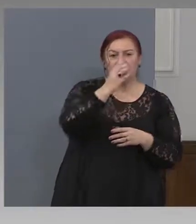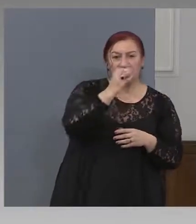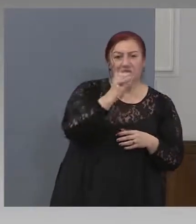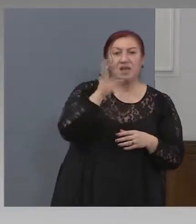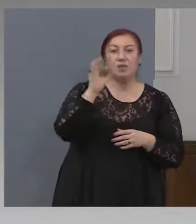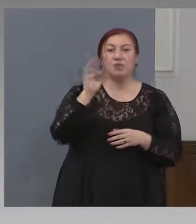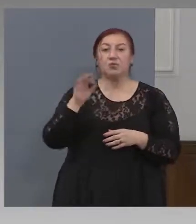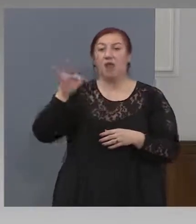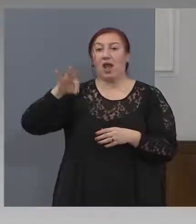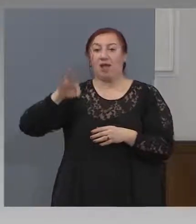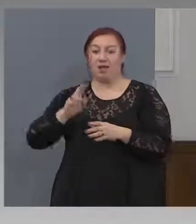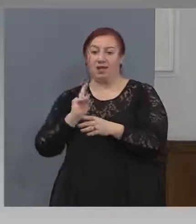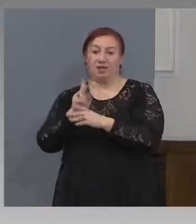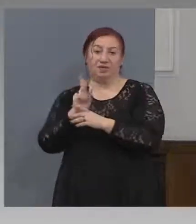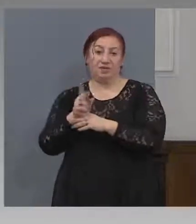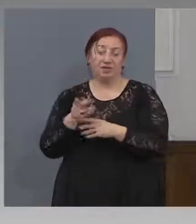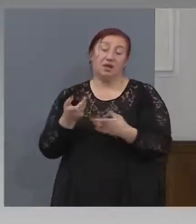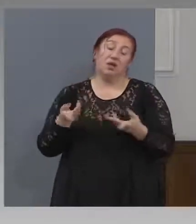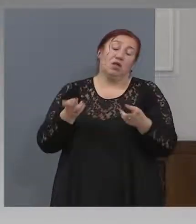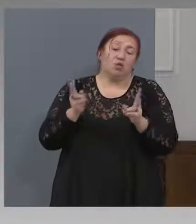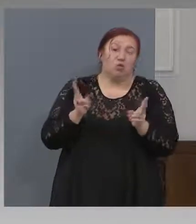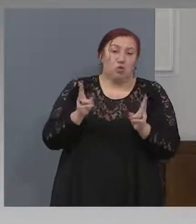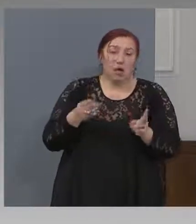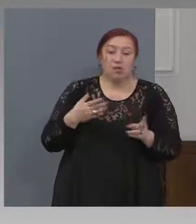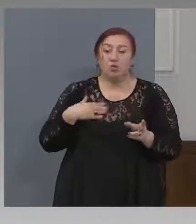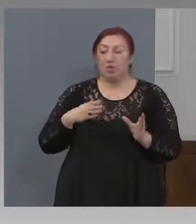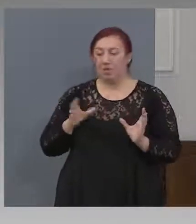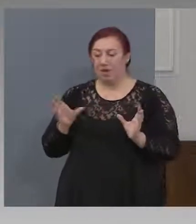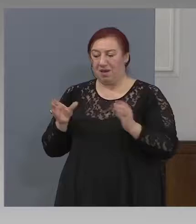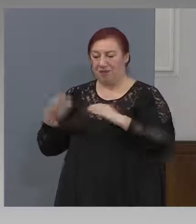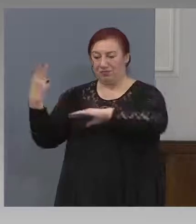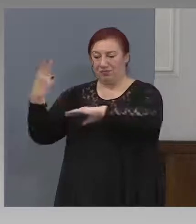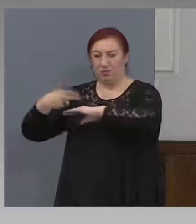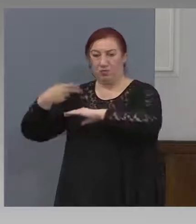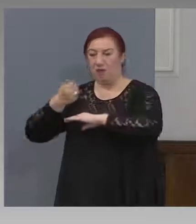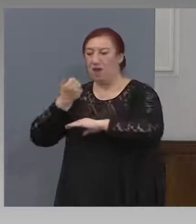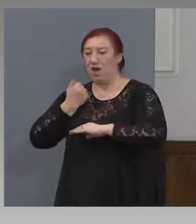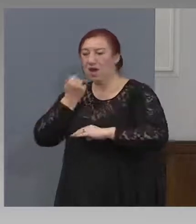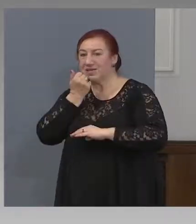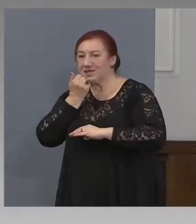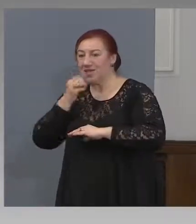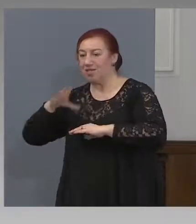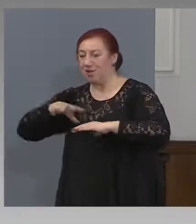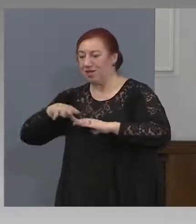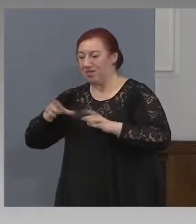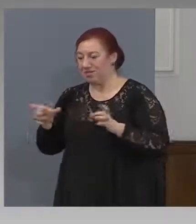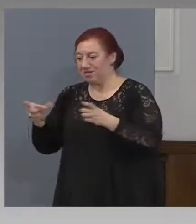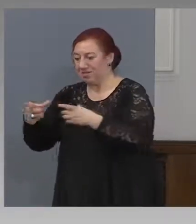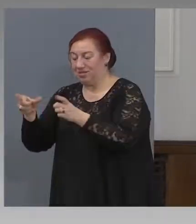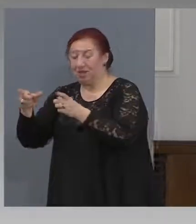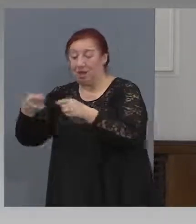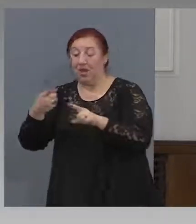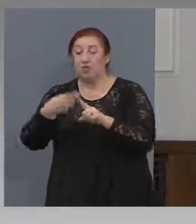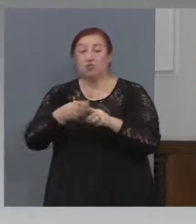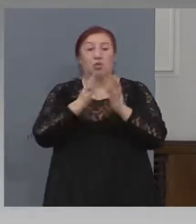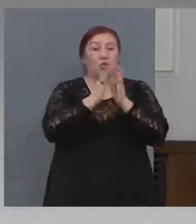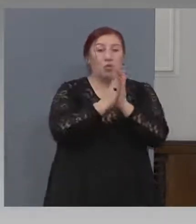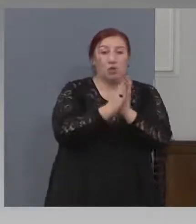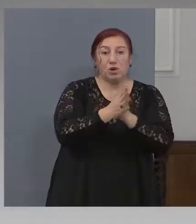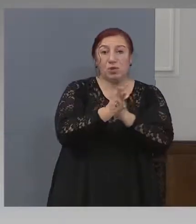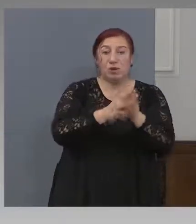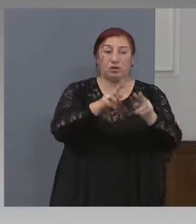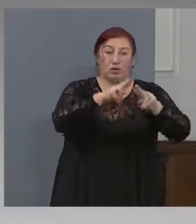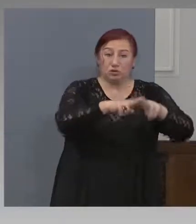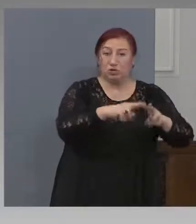е нормално. При въведен пропускателен режим, при призив хората да си стоят в къщи, така че и ние ежедневно